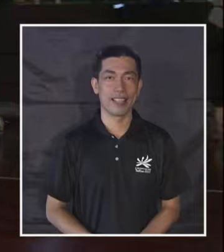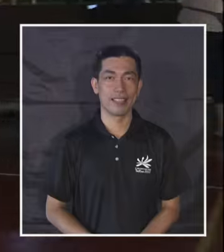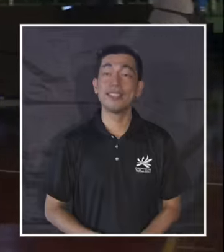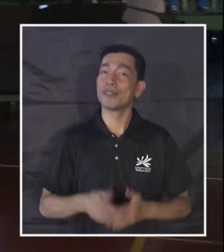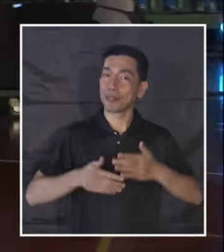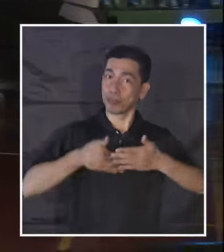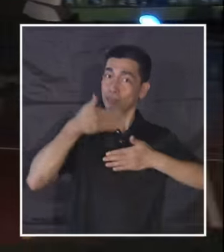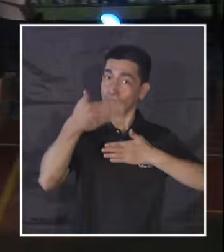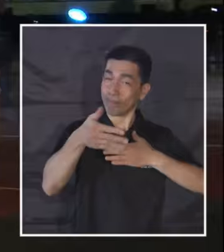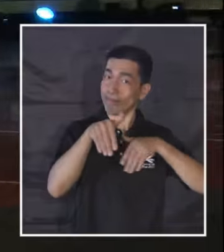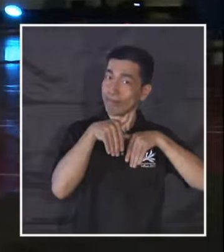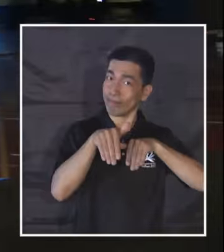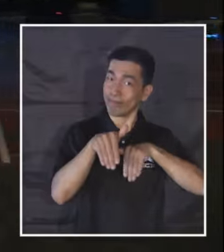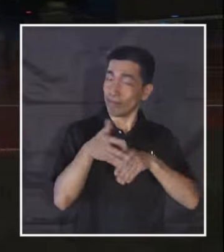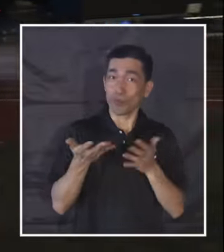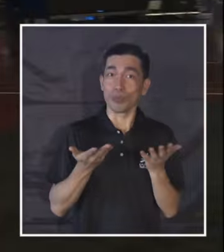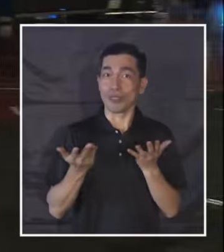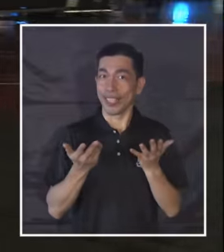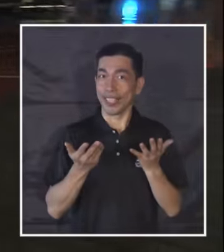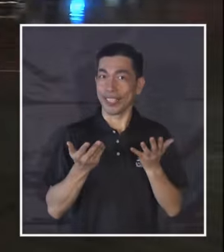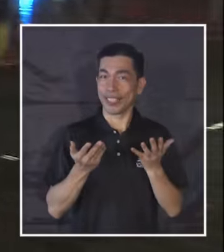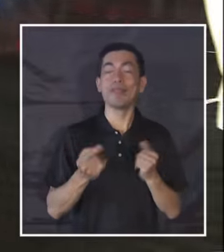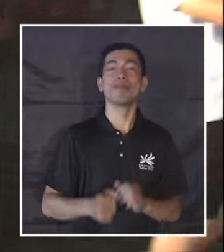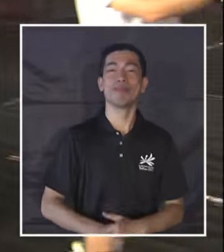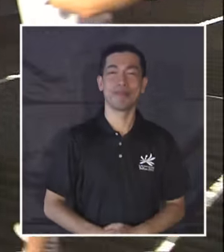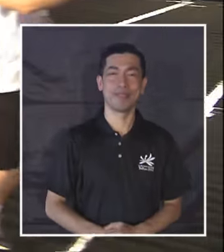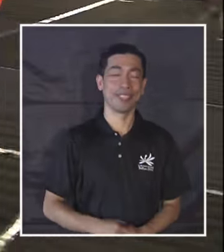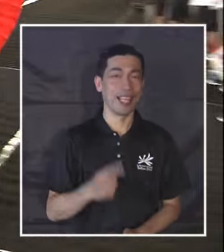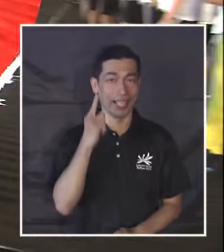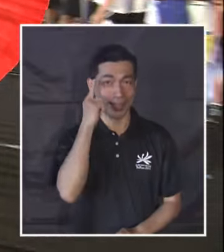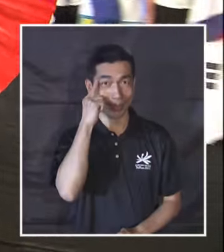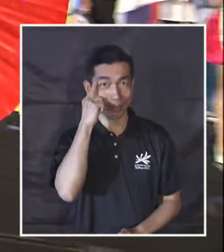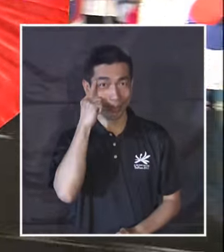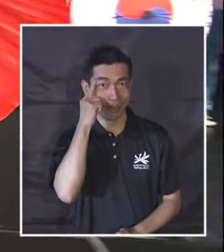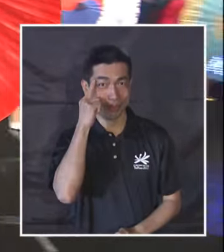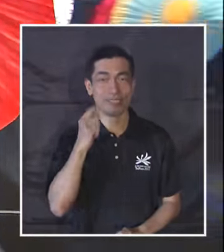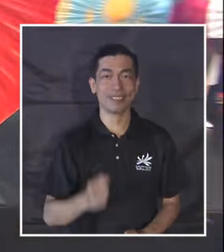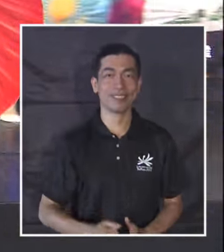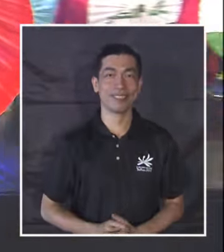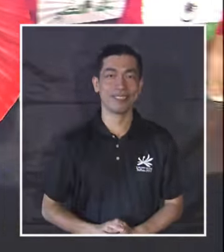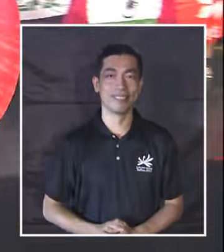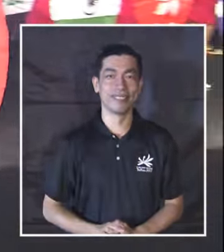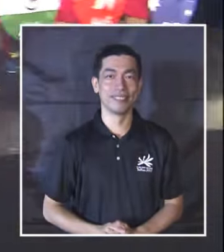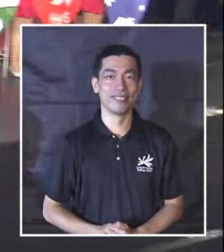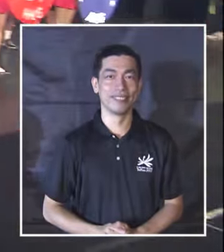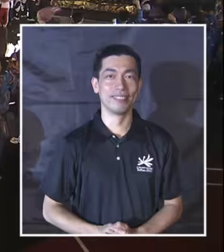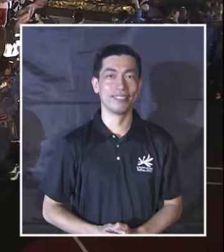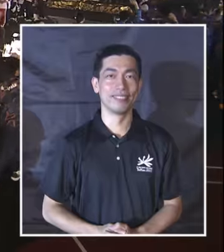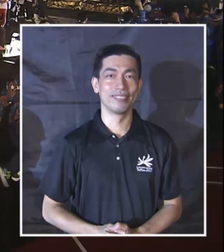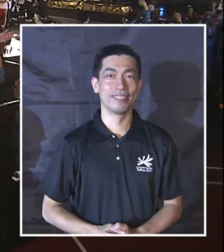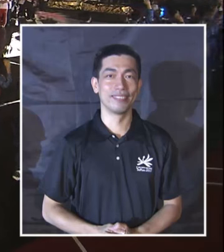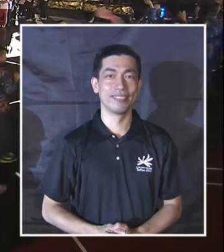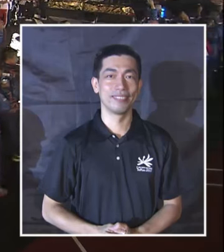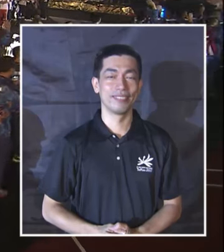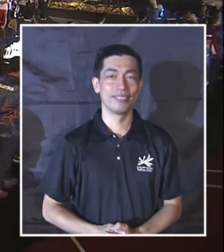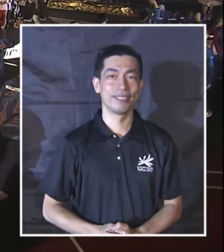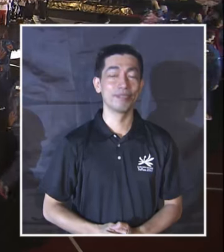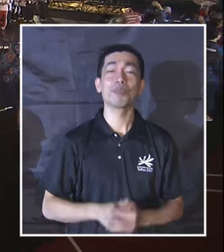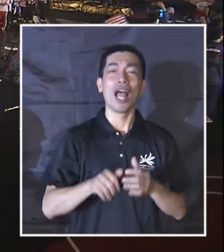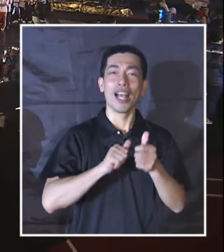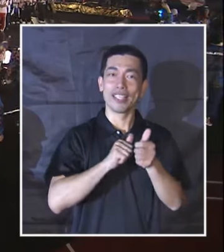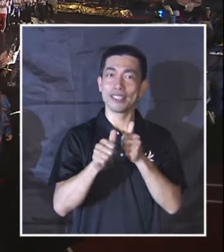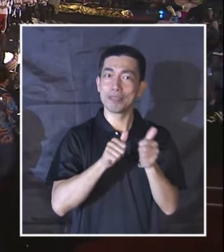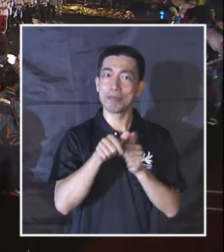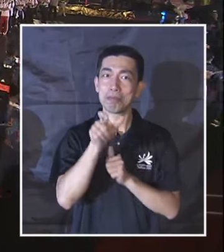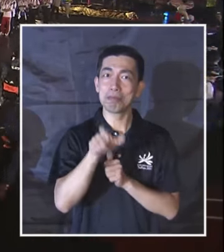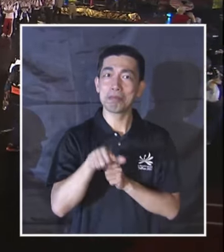接着步入会场的是蒙古代表队 Mongolia。 这一次蒙古代表队，我们